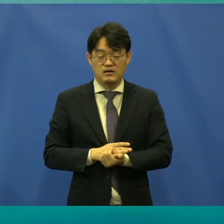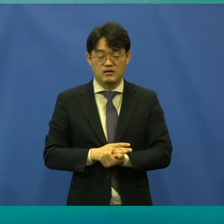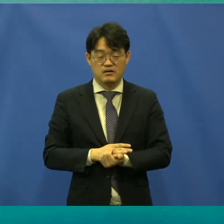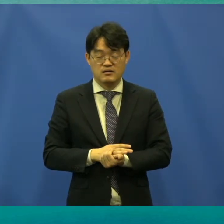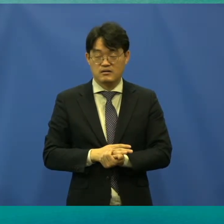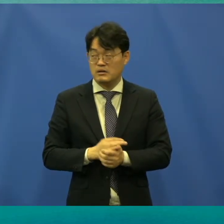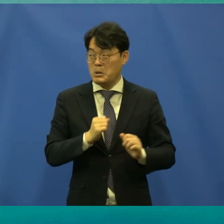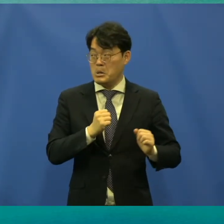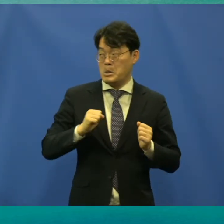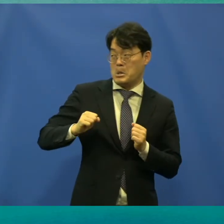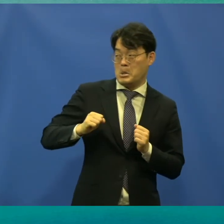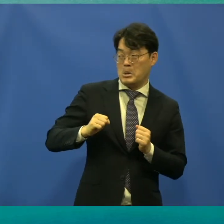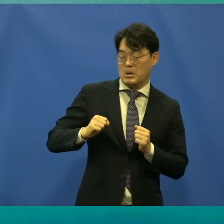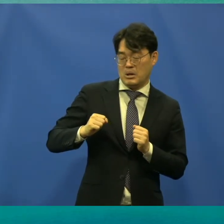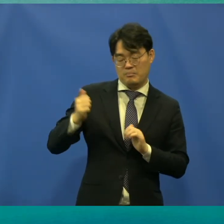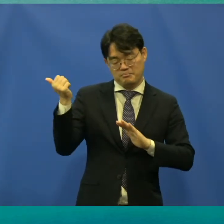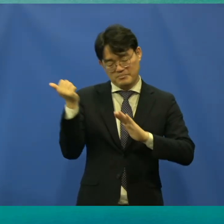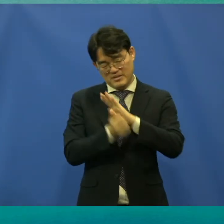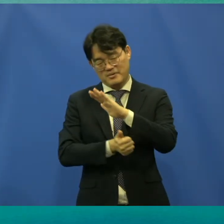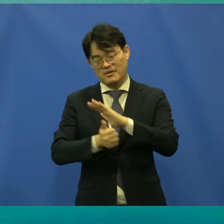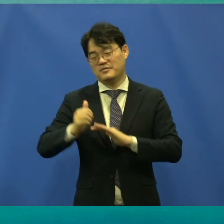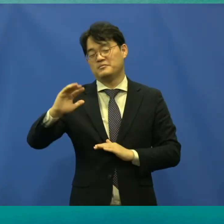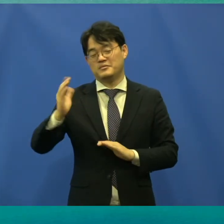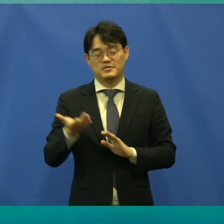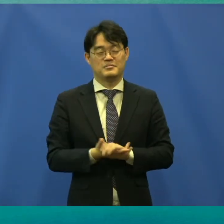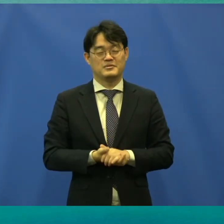여러분, 훈련을 시키시는 이유가 무엇입니까? 그를